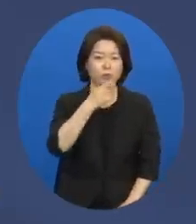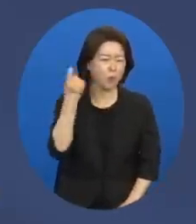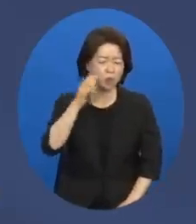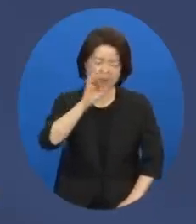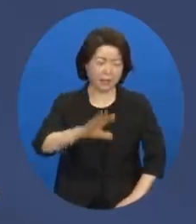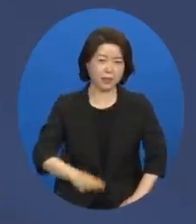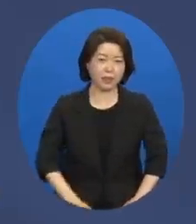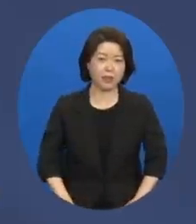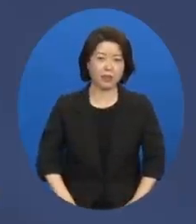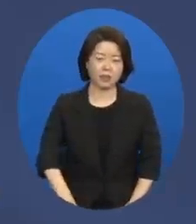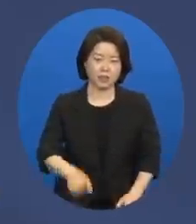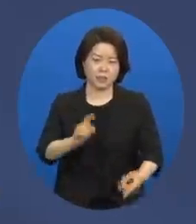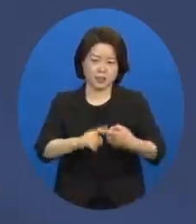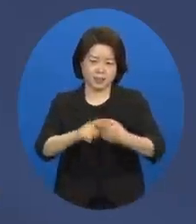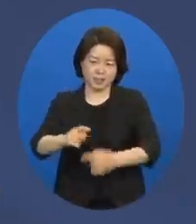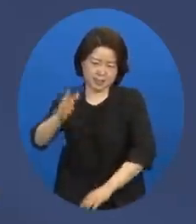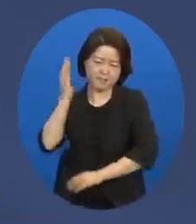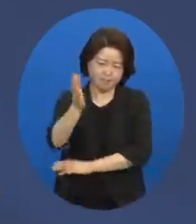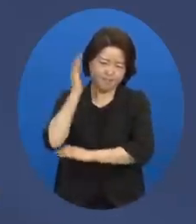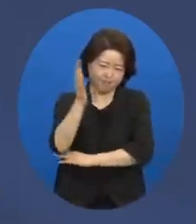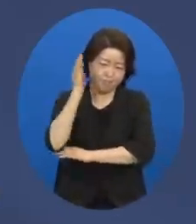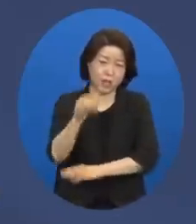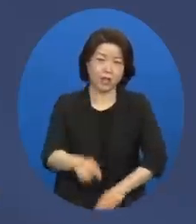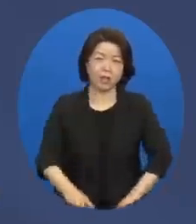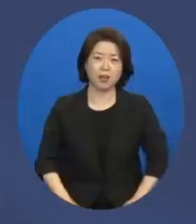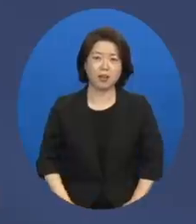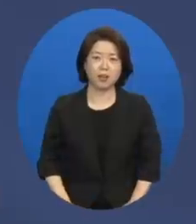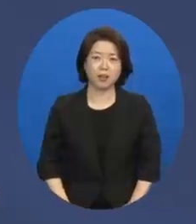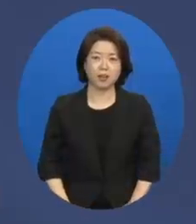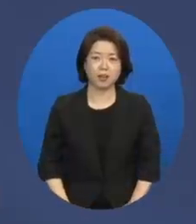막 그대로 막 이한 검처럼 그냥 막 갔다가